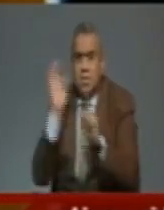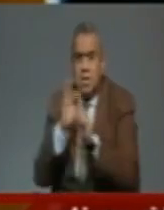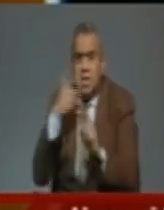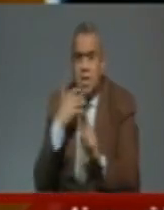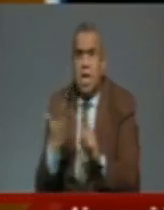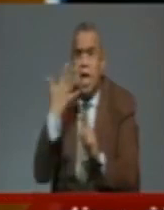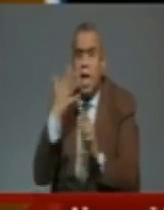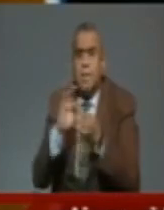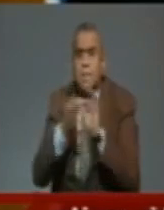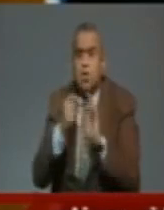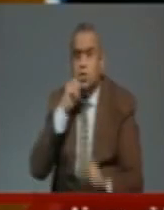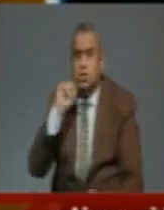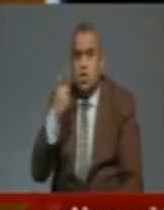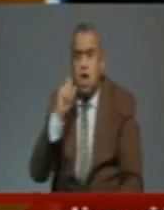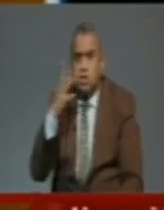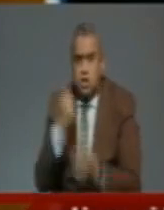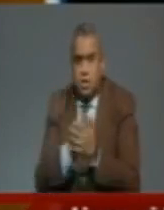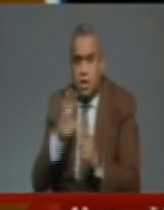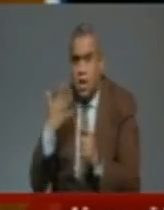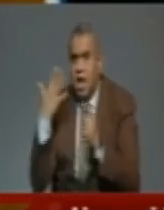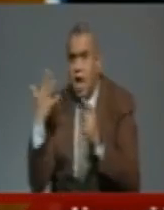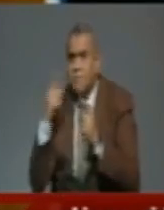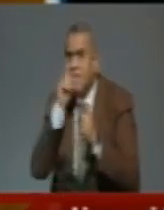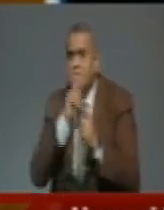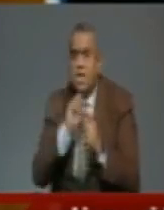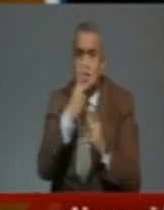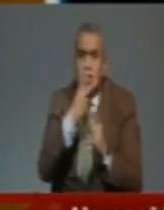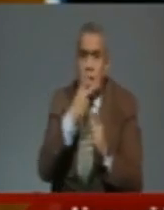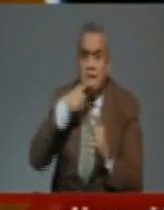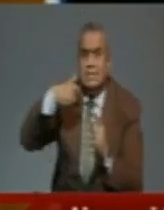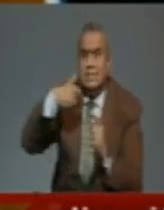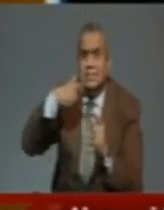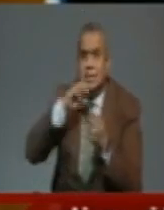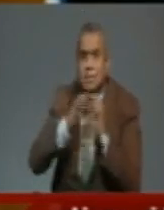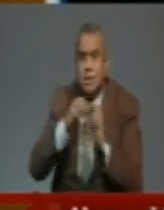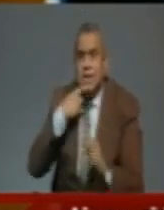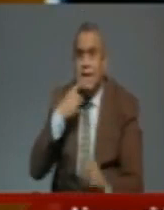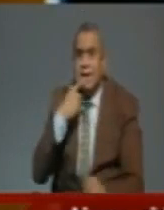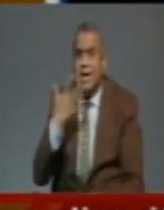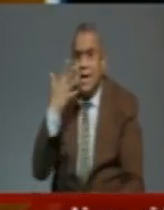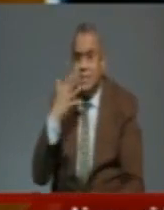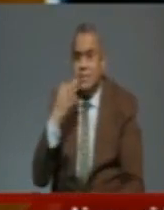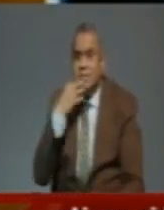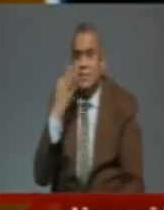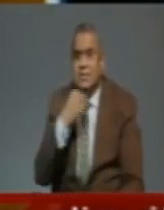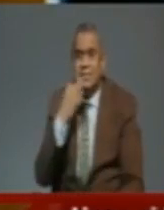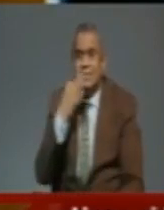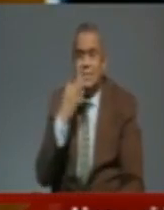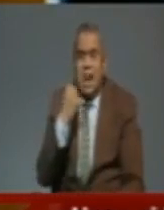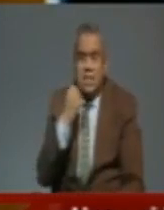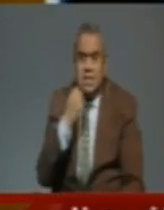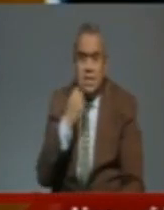شهريا، 5 في 12 ب 60 مليون دولار في 5 سنوات ب 300 مليون دولار، هم 9 مليار جنيه اللي انا صرفتهم،